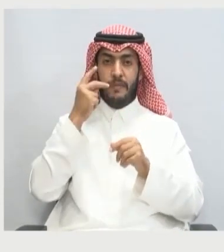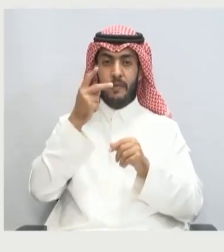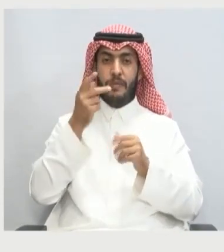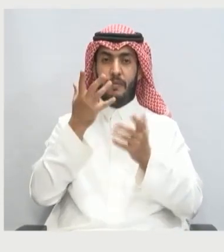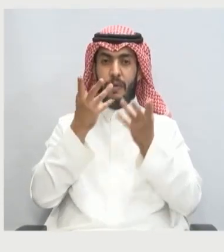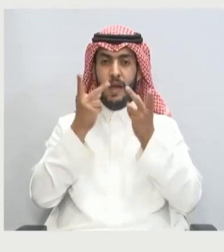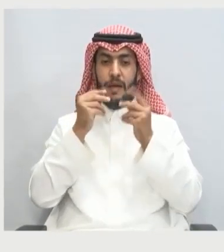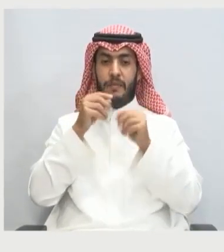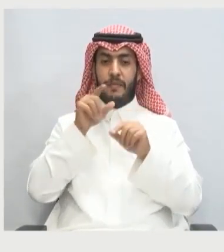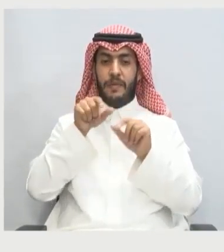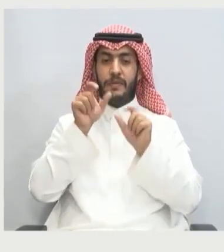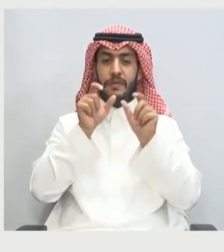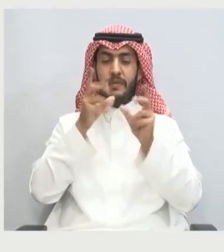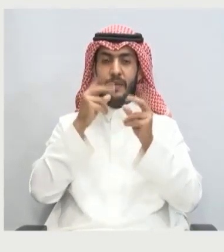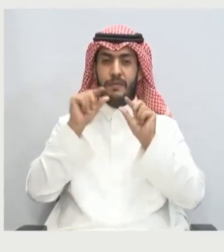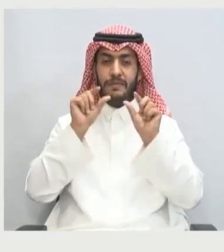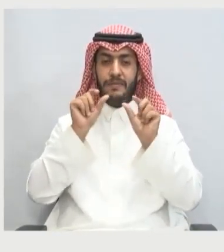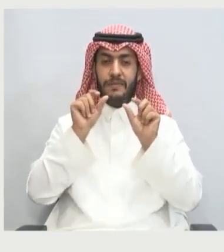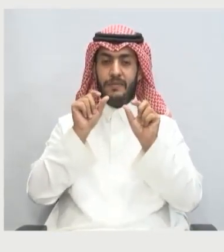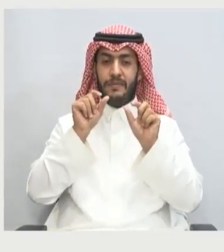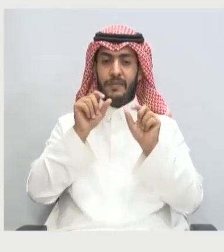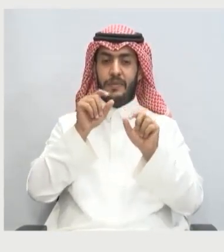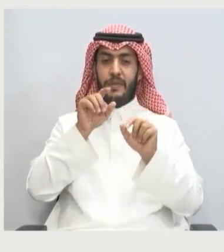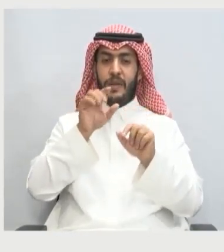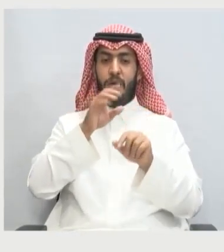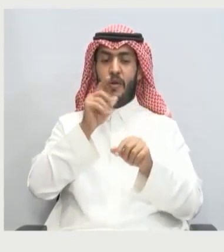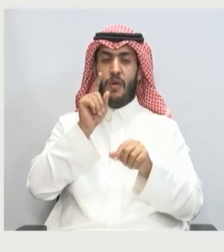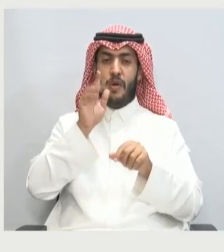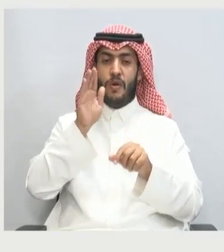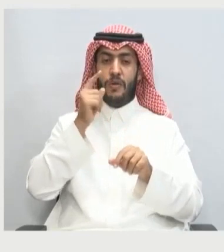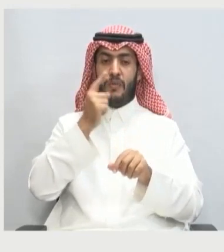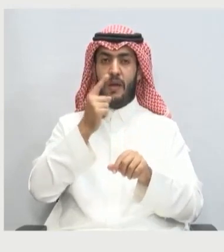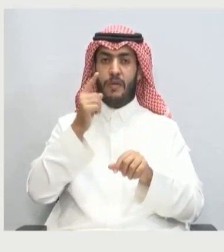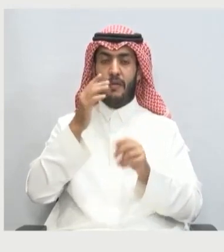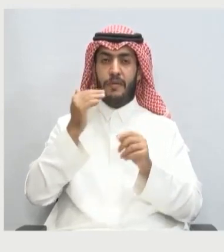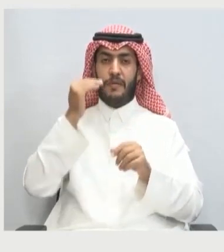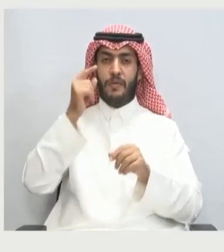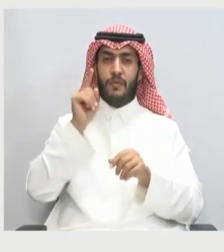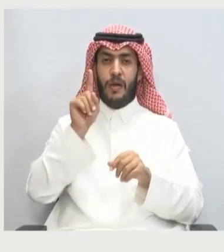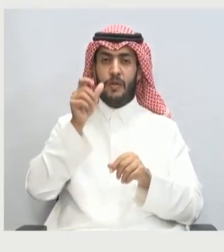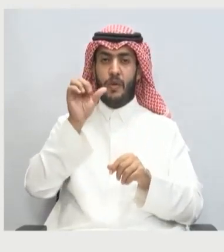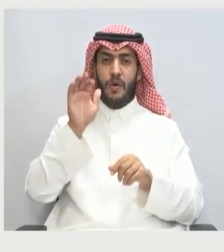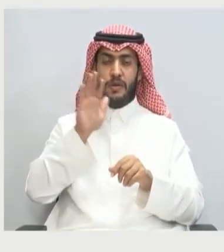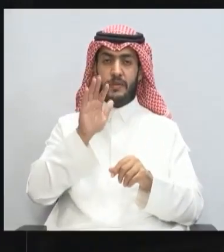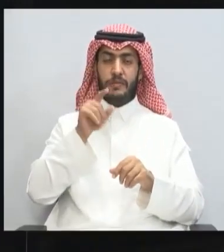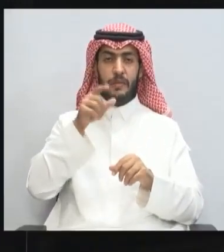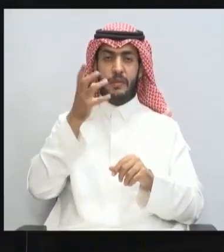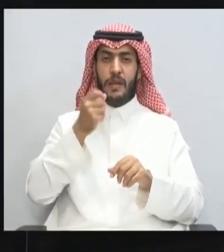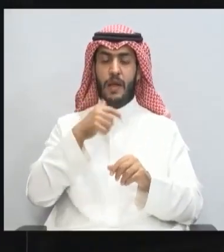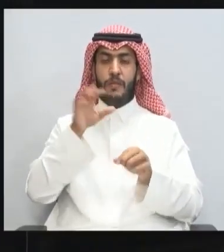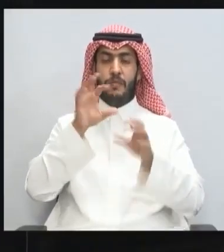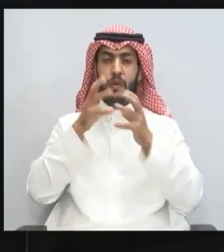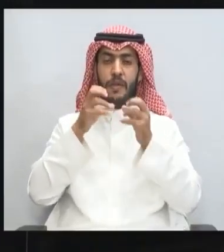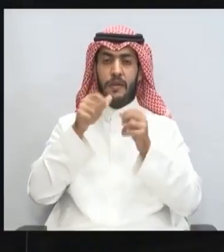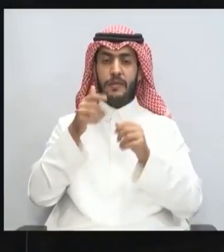المعادله ستجد هنا المعاملات وهنا الاسس ايضا ستكون مرفوعه للاسس واحد اذا لا تؤخذ من المعادلات